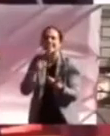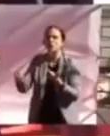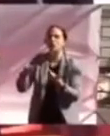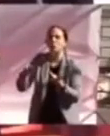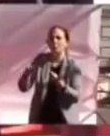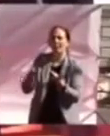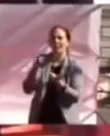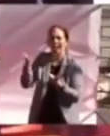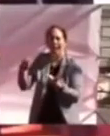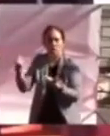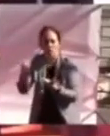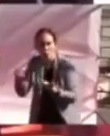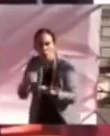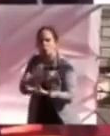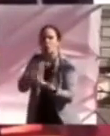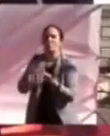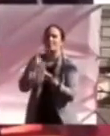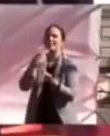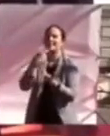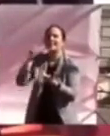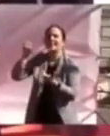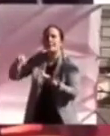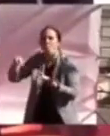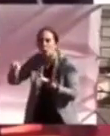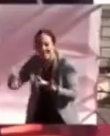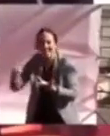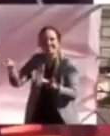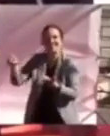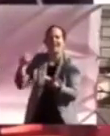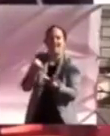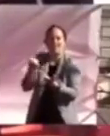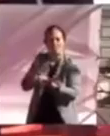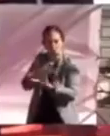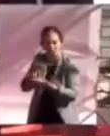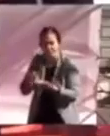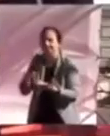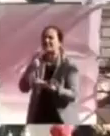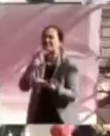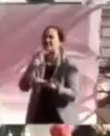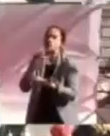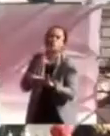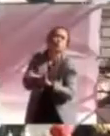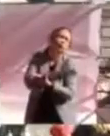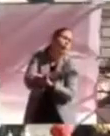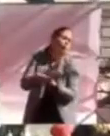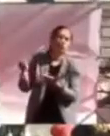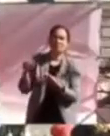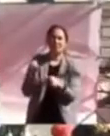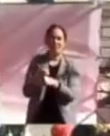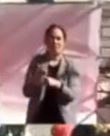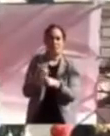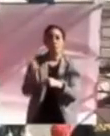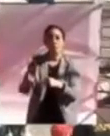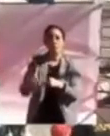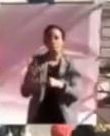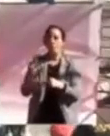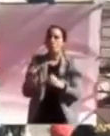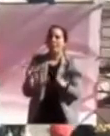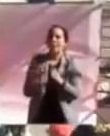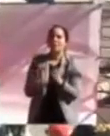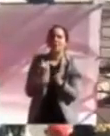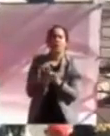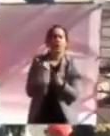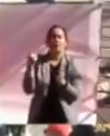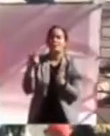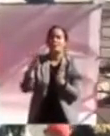via le immondizie a chi ha garantito il lavoro e questo elemento è importante perché culturalmente son d'accordo con